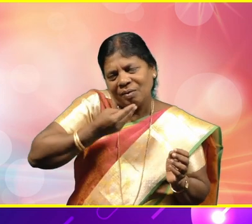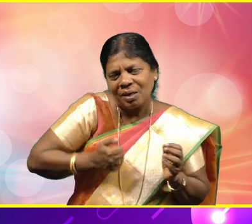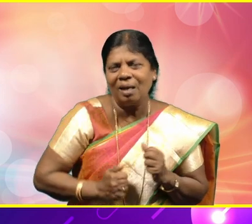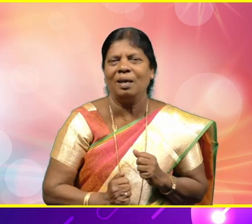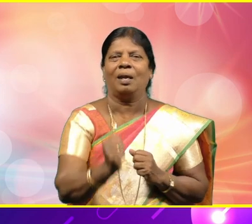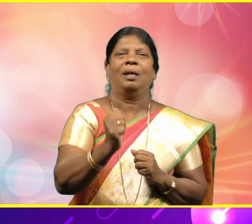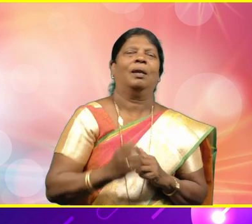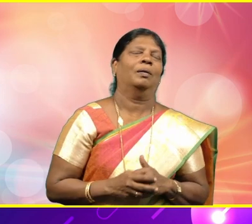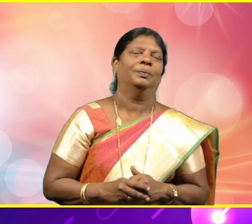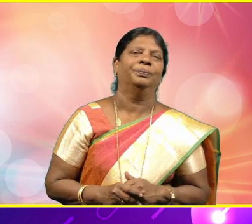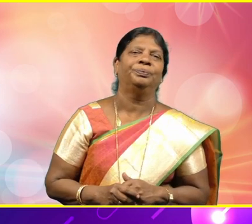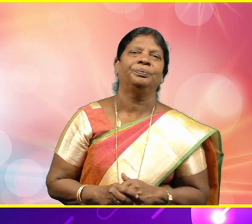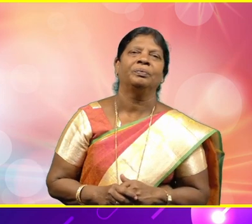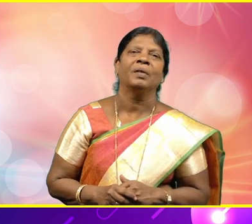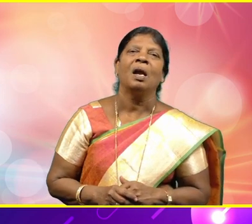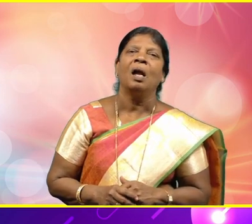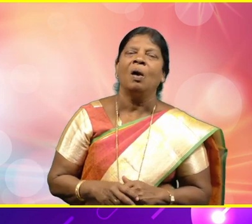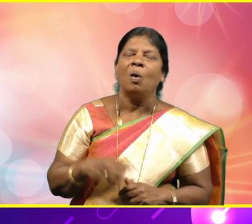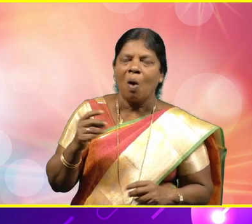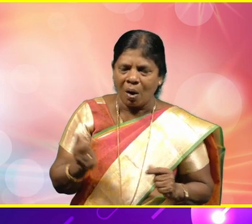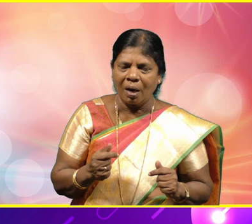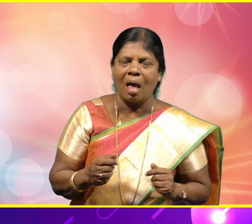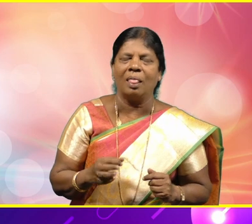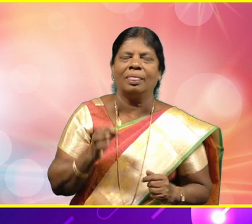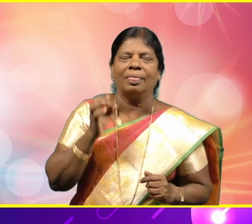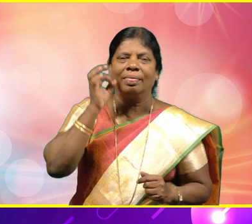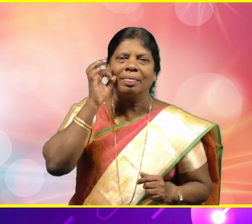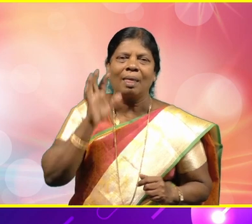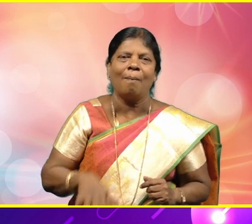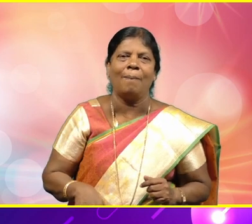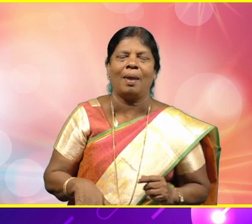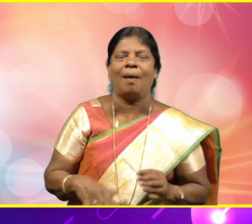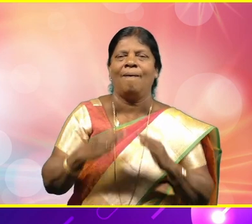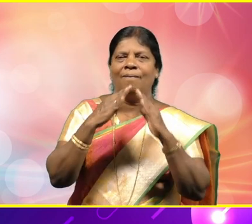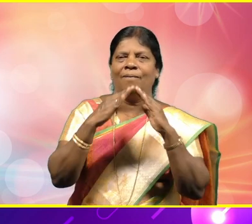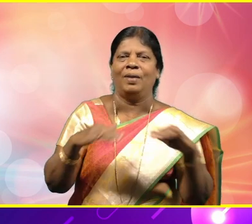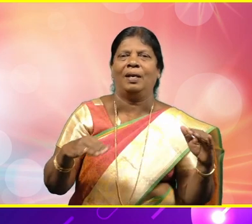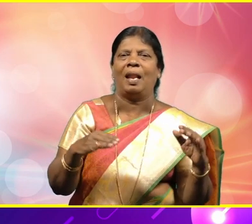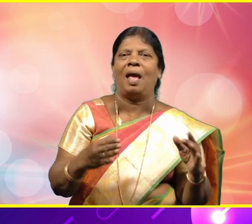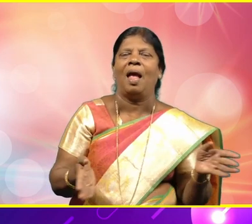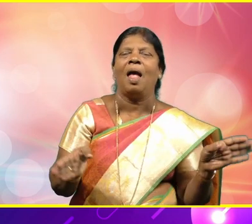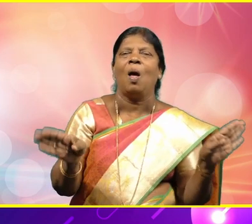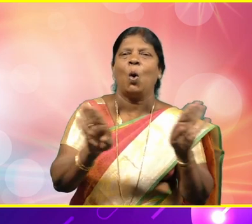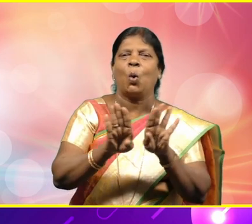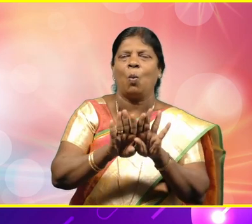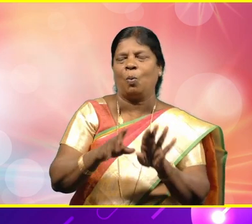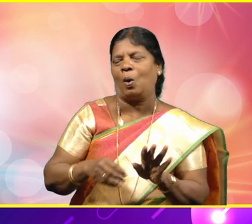கெஞ்சினான். உடனடியாக தம்பியை அறைக்குள் வரவழைத்து அண்ணன் கதவை